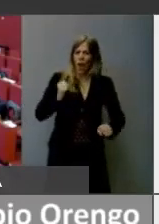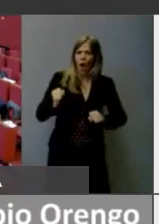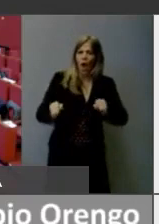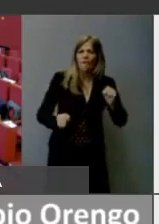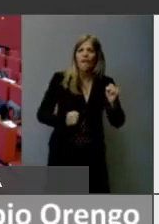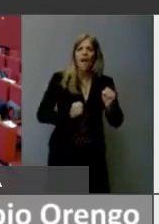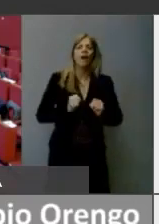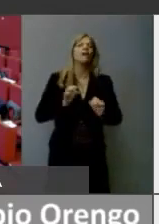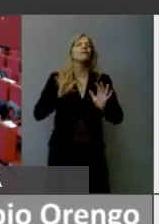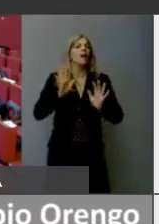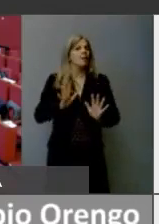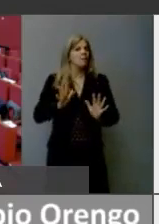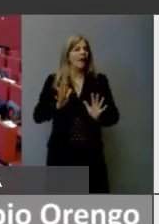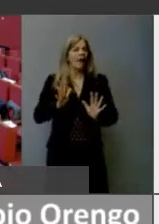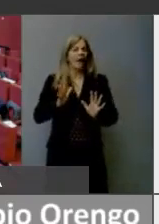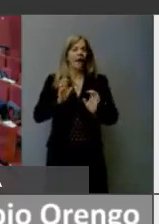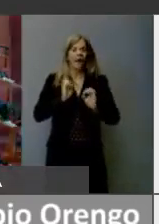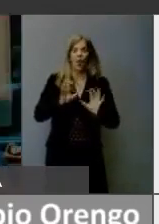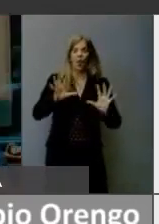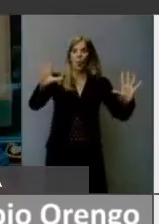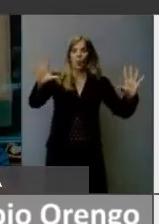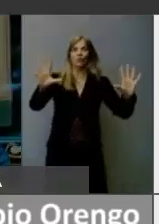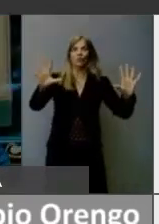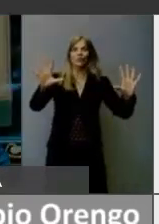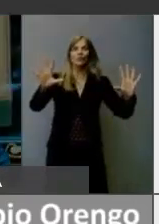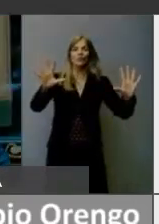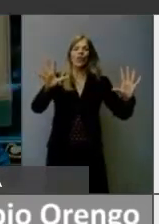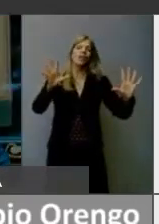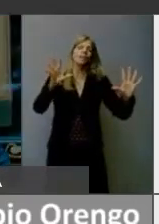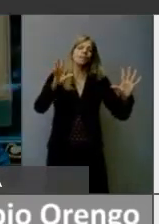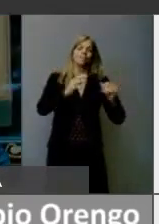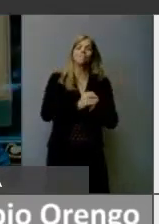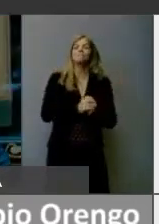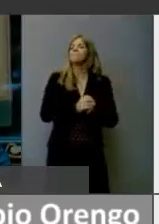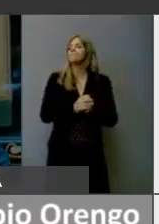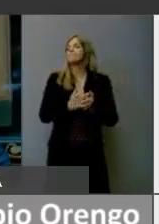esprimeva. Colleghi, ci sono interventi in discussione?